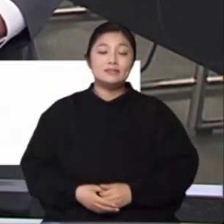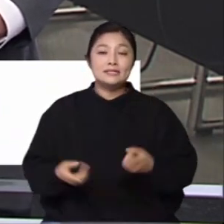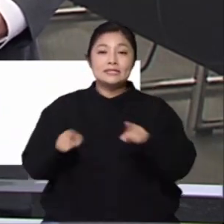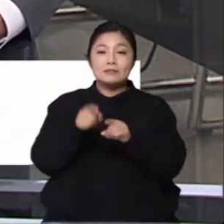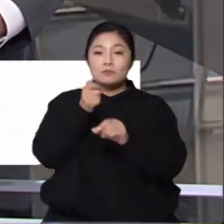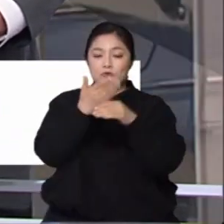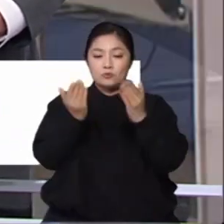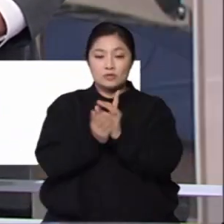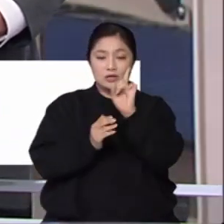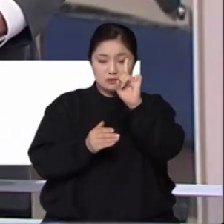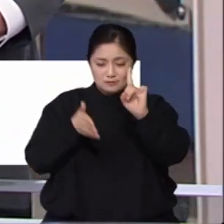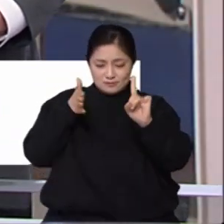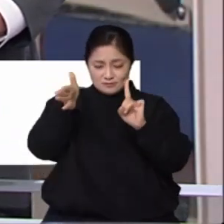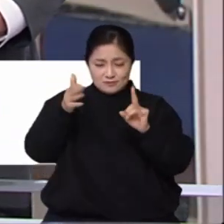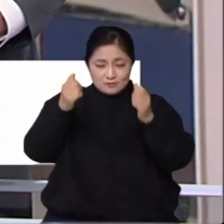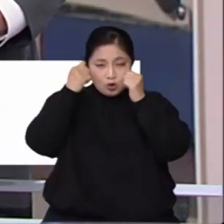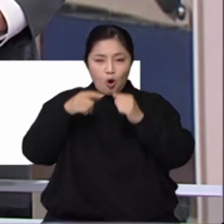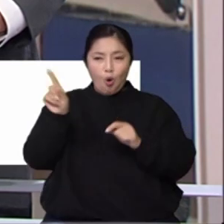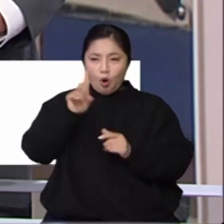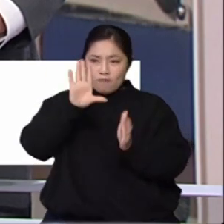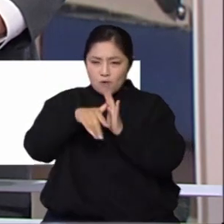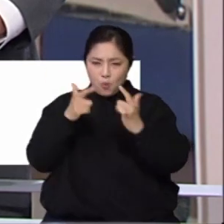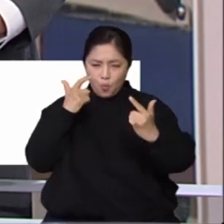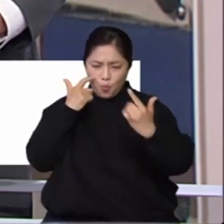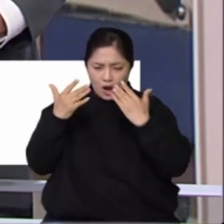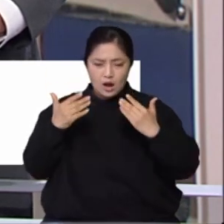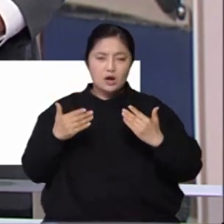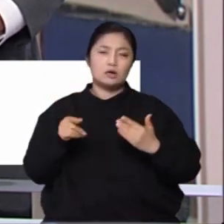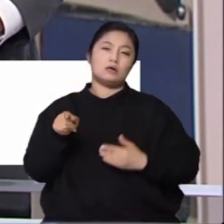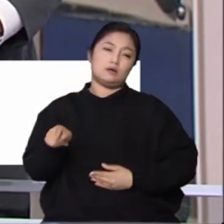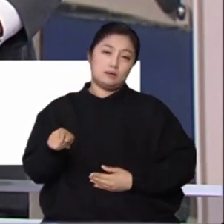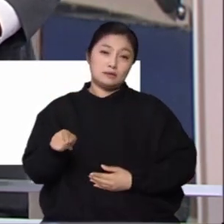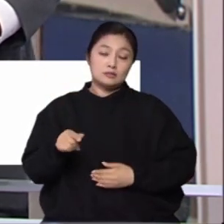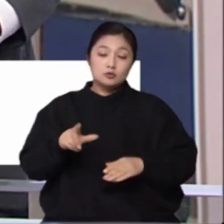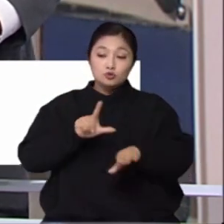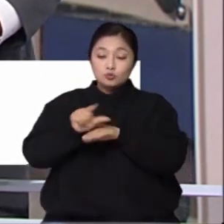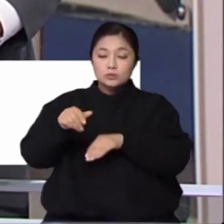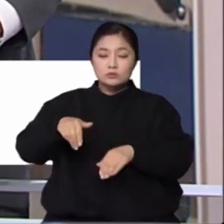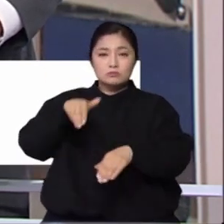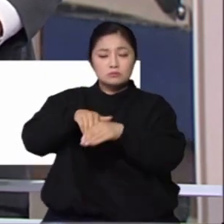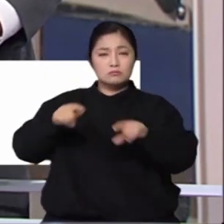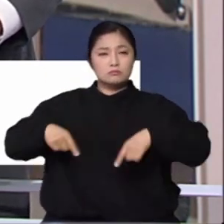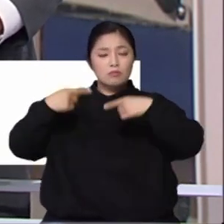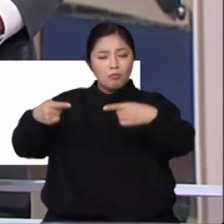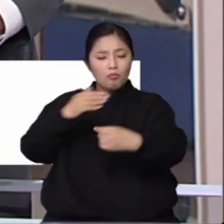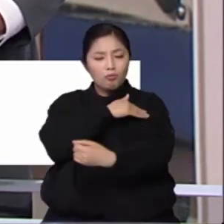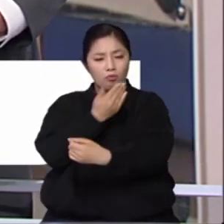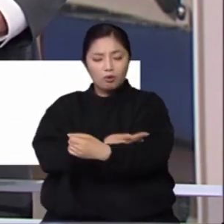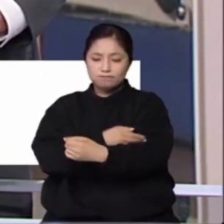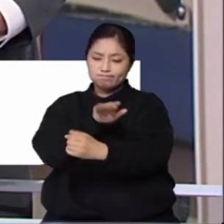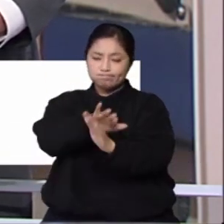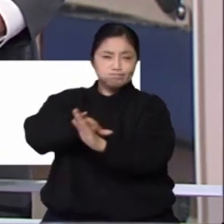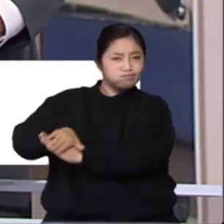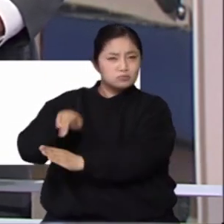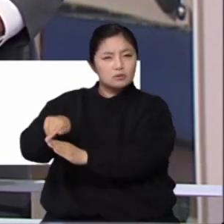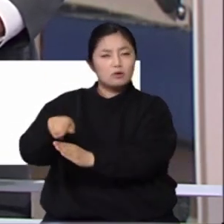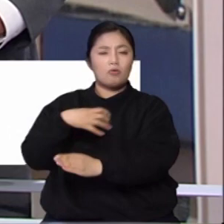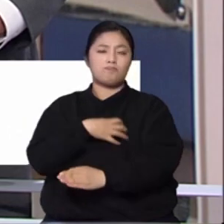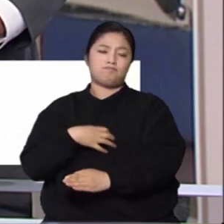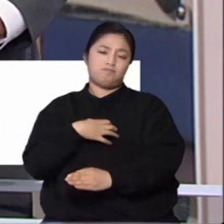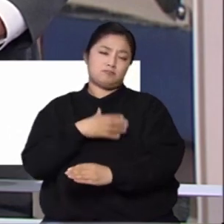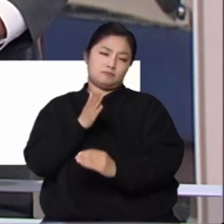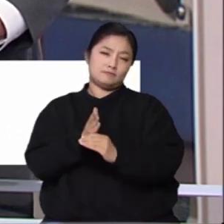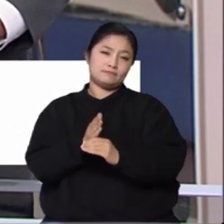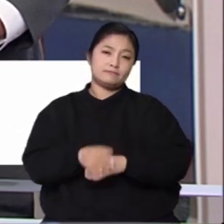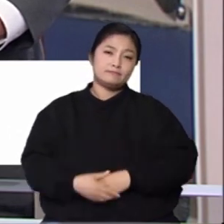더불어 미주 단 일당 독점 구도가 어느 때보다 확연하게 드러난 건데 수민 3 정권 제안 이라는 우려의 목소리도 나오고 있습니다 이영주